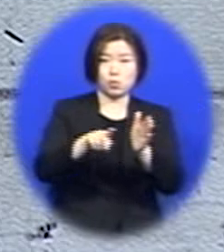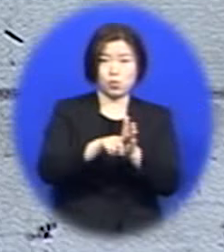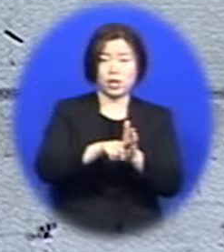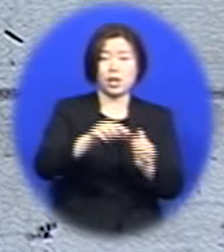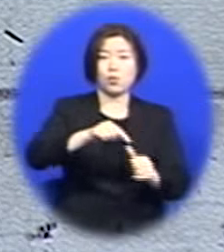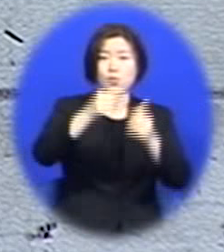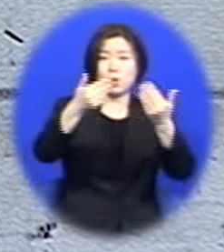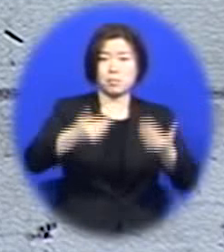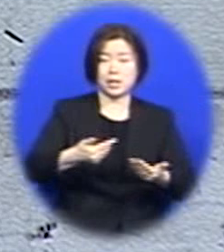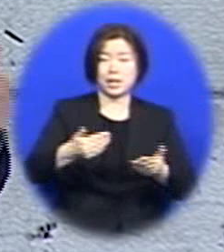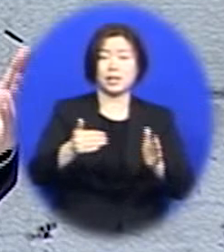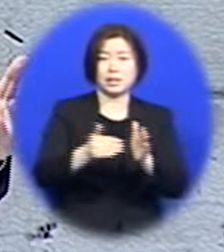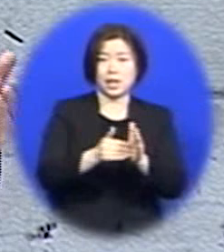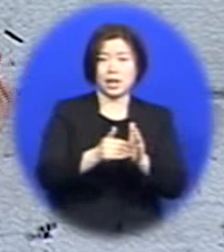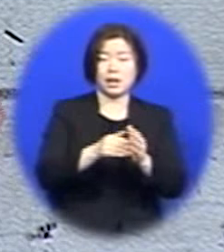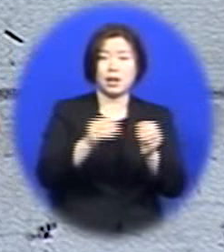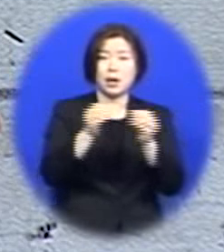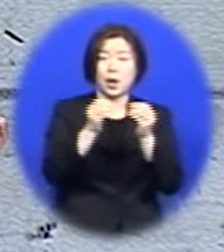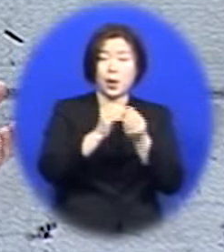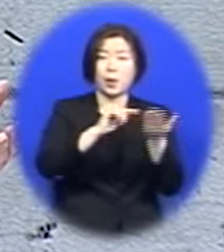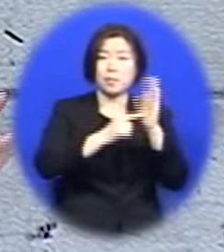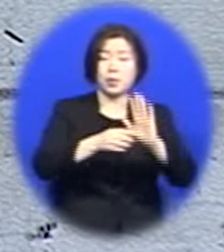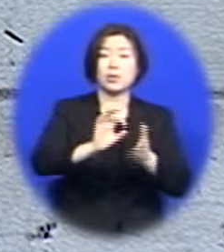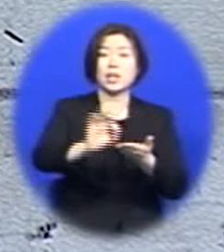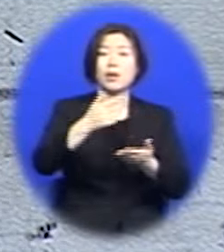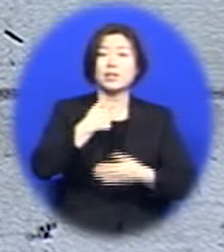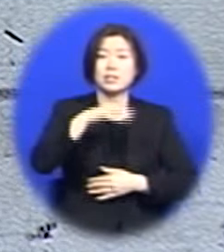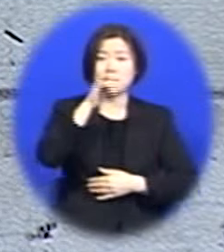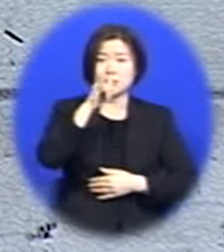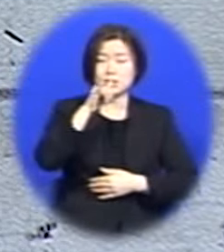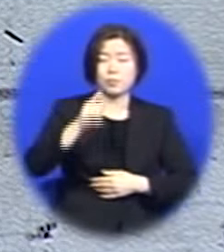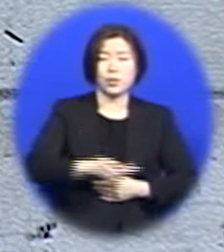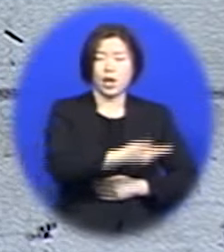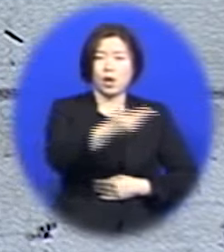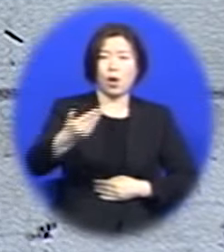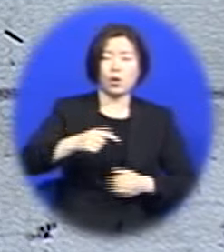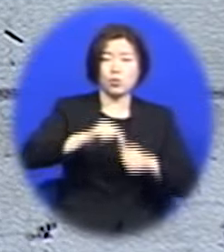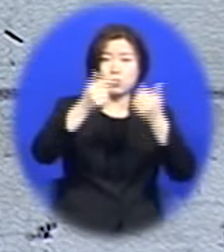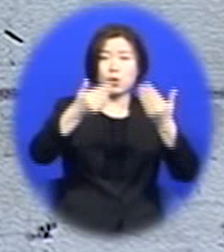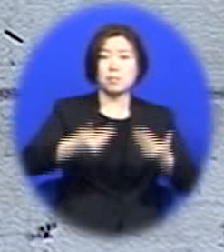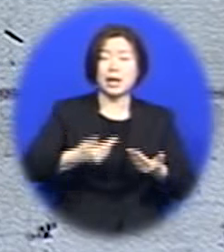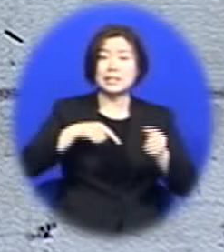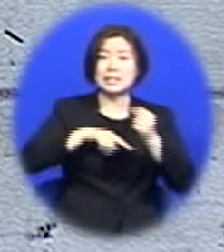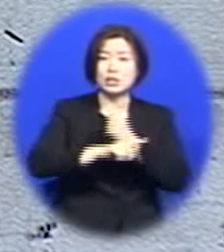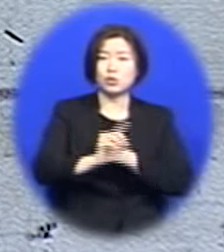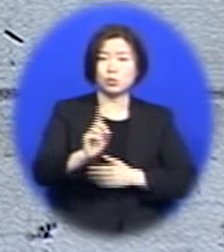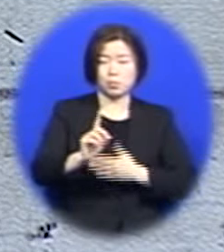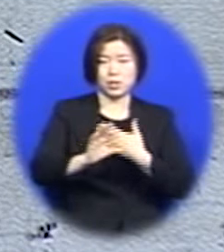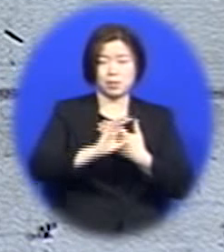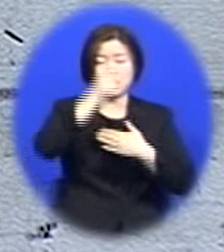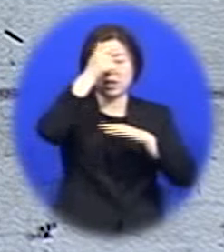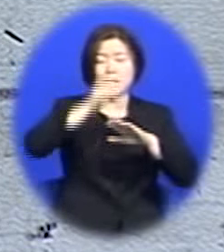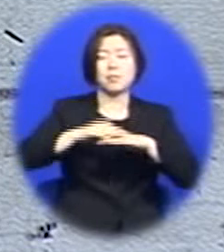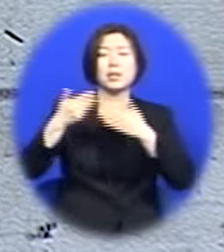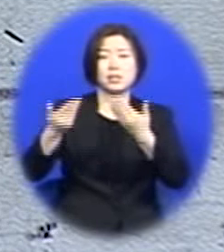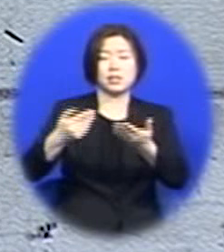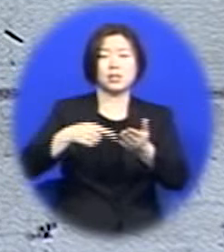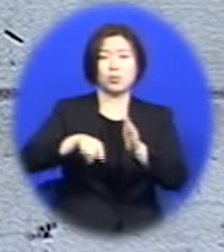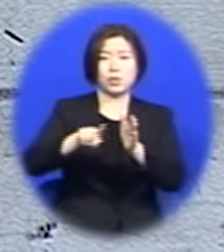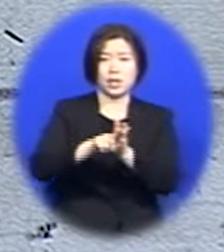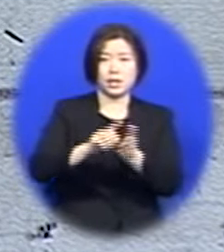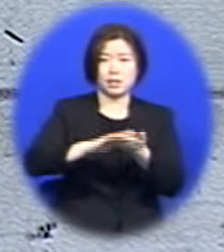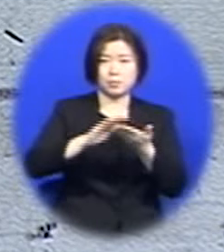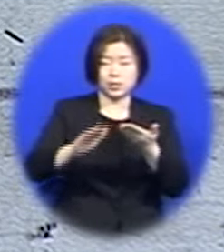썼습니다. 여러분이 예수 믿고 구원 받으신 것은 예배하기 위해서라는 겁니다. 우리는 예배할